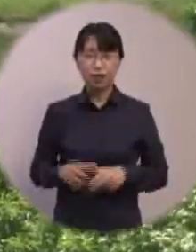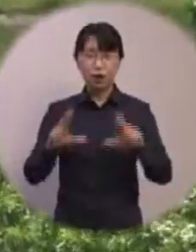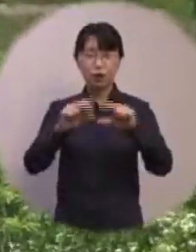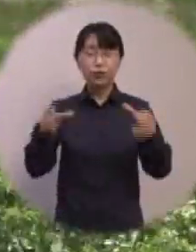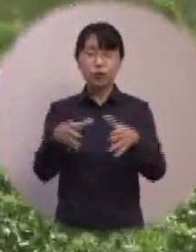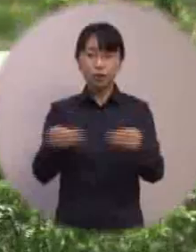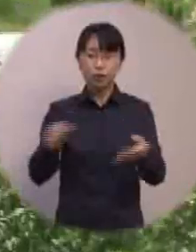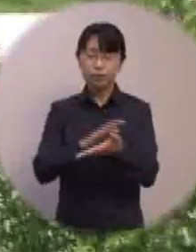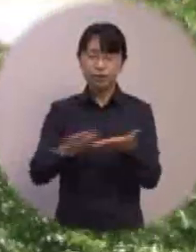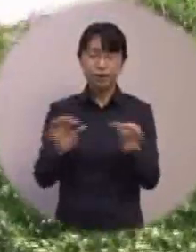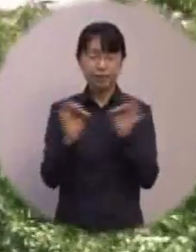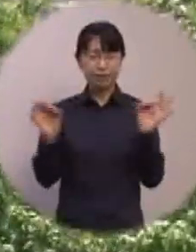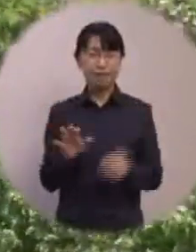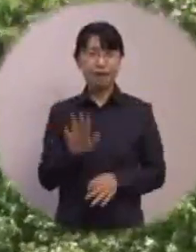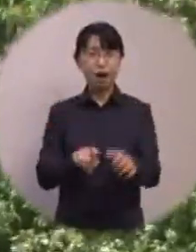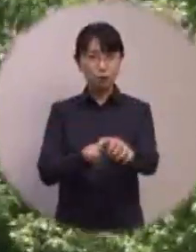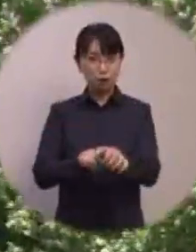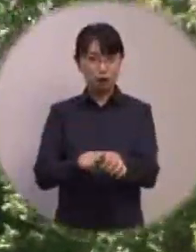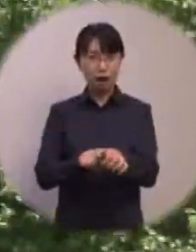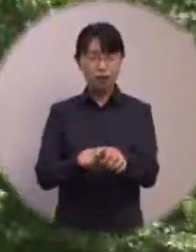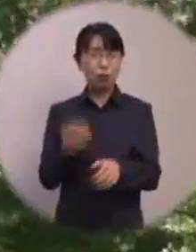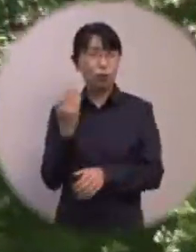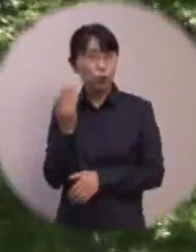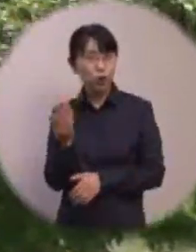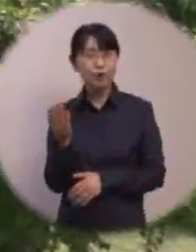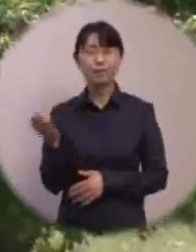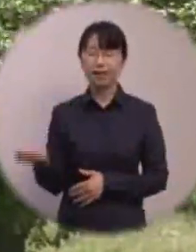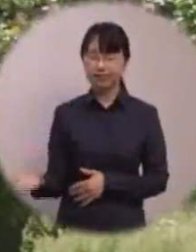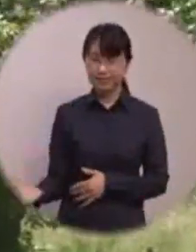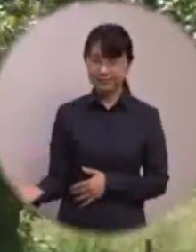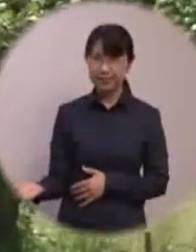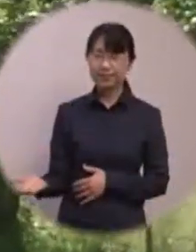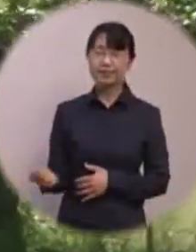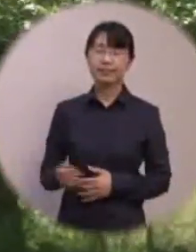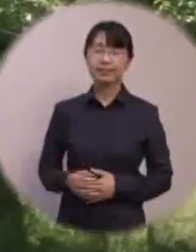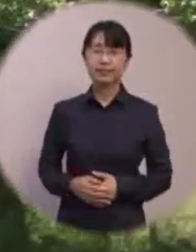士の国美しく品格のある村に関するお問い合わせはご